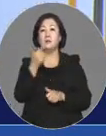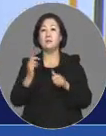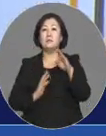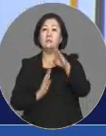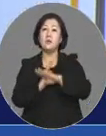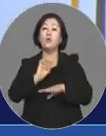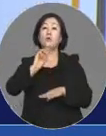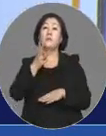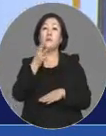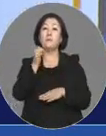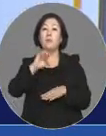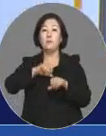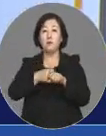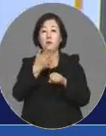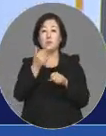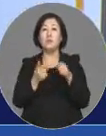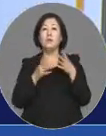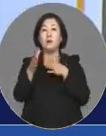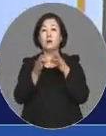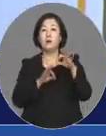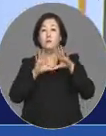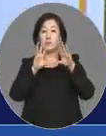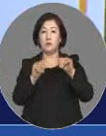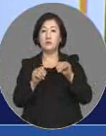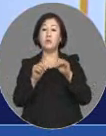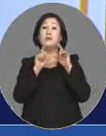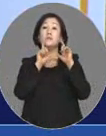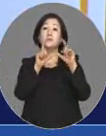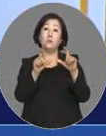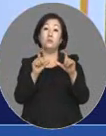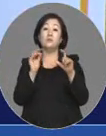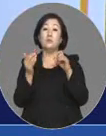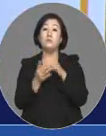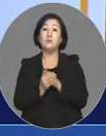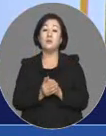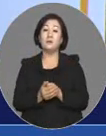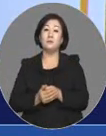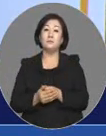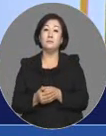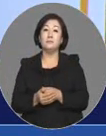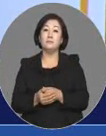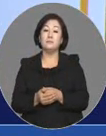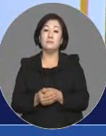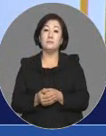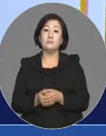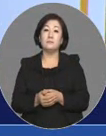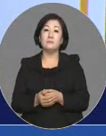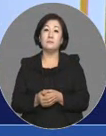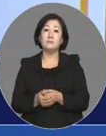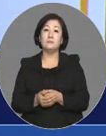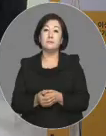원의 과태료와 함께 영업 정지 처분을 받게 됩니다. 배윤주 기자의 보도입니다.